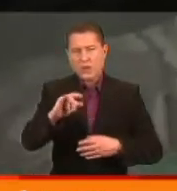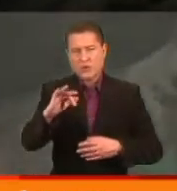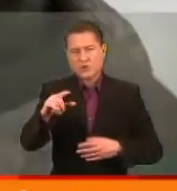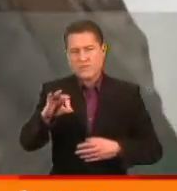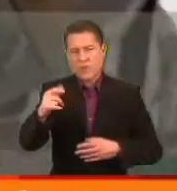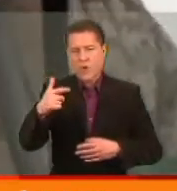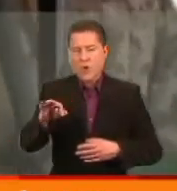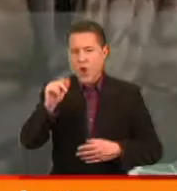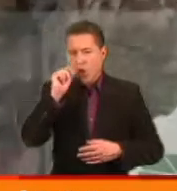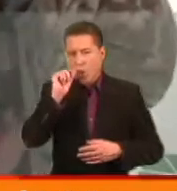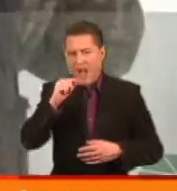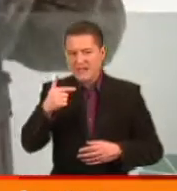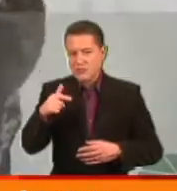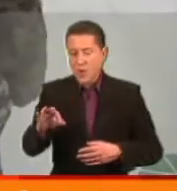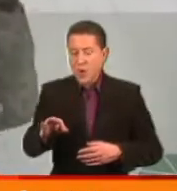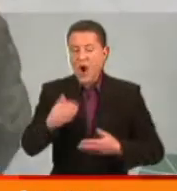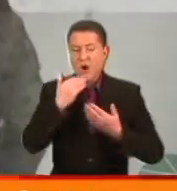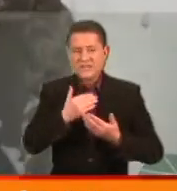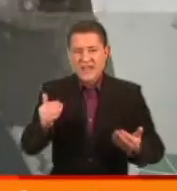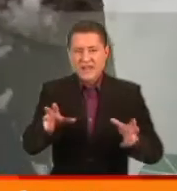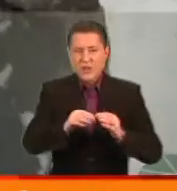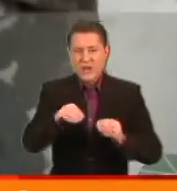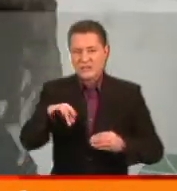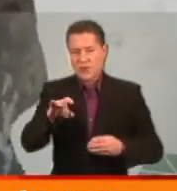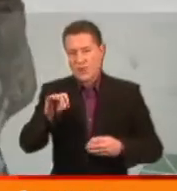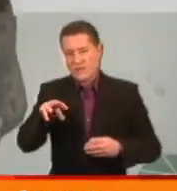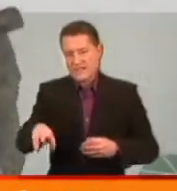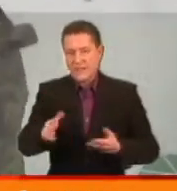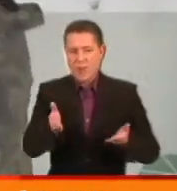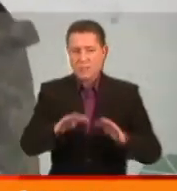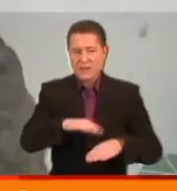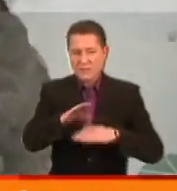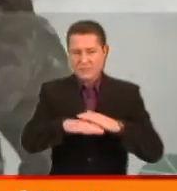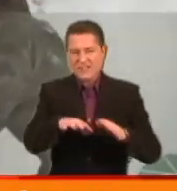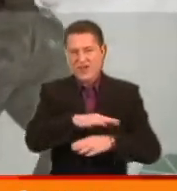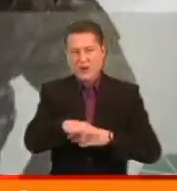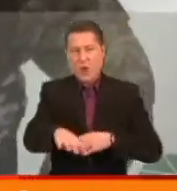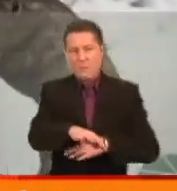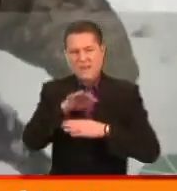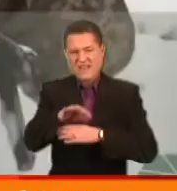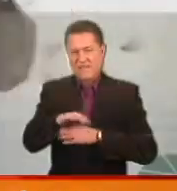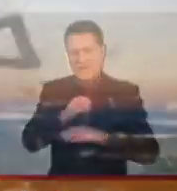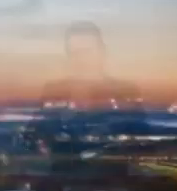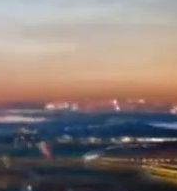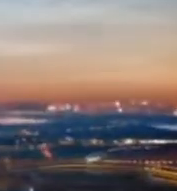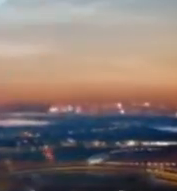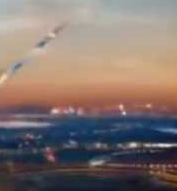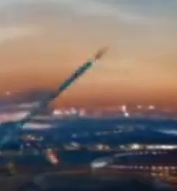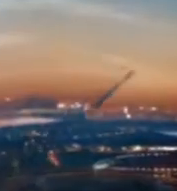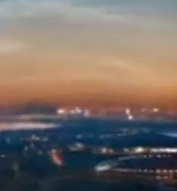та Луганського. Останнє разом із Троїцьким також опинилося під вогнем мінометів та гранатометів.